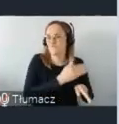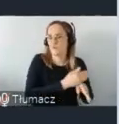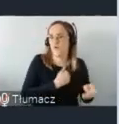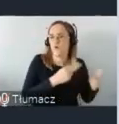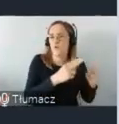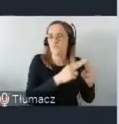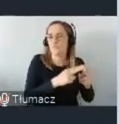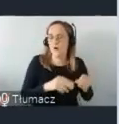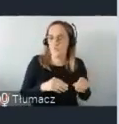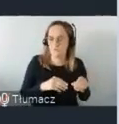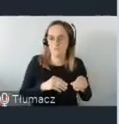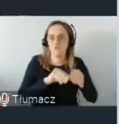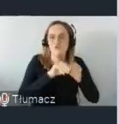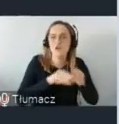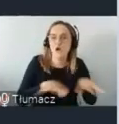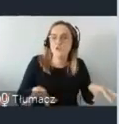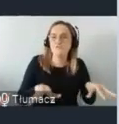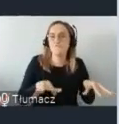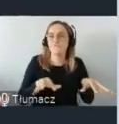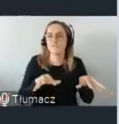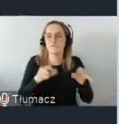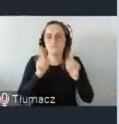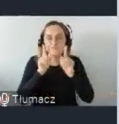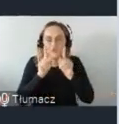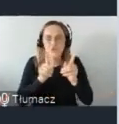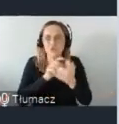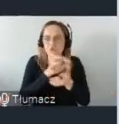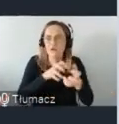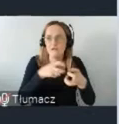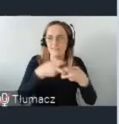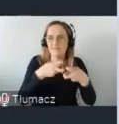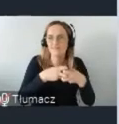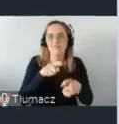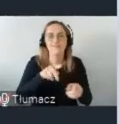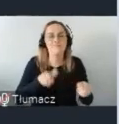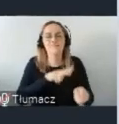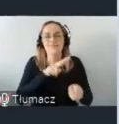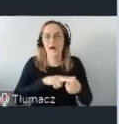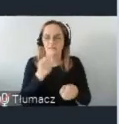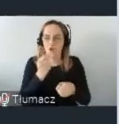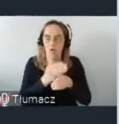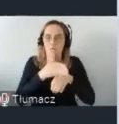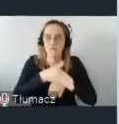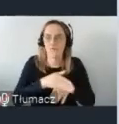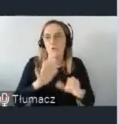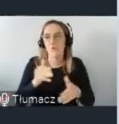bardzo rozszerzyliśmy rzeczywistość, że i data jest późniejsza, czyli